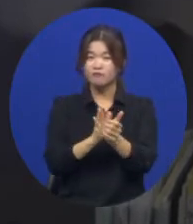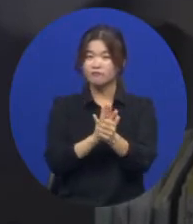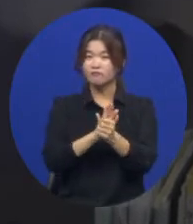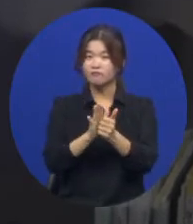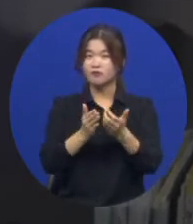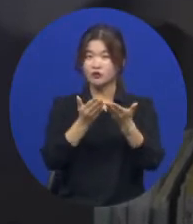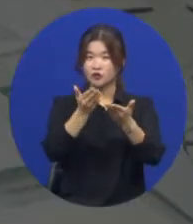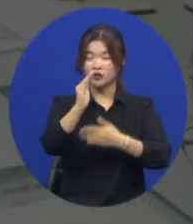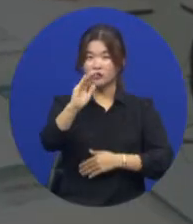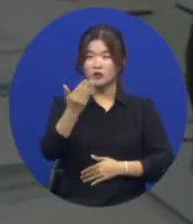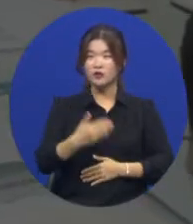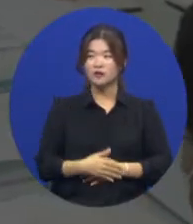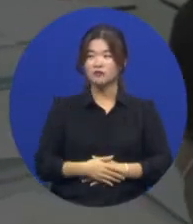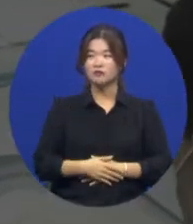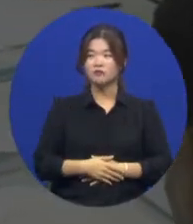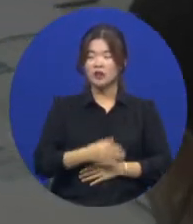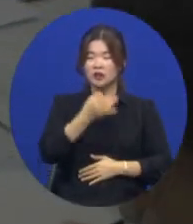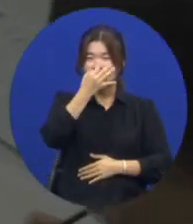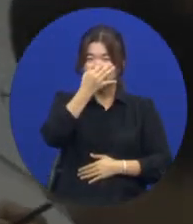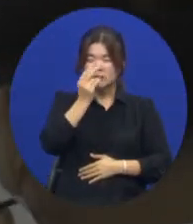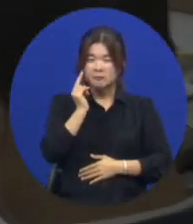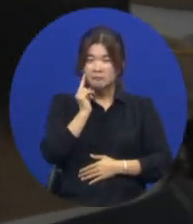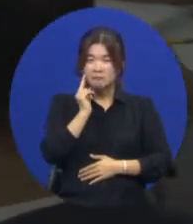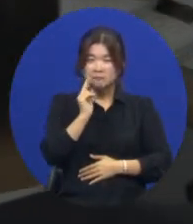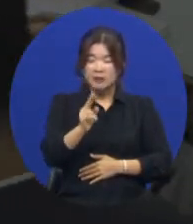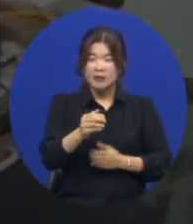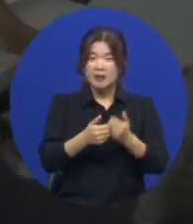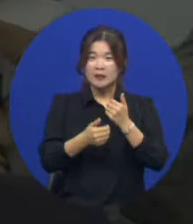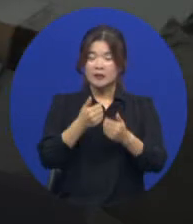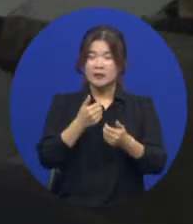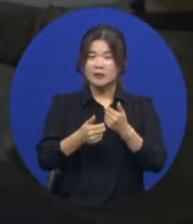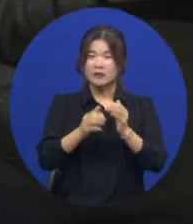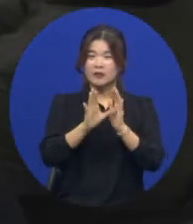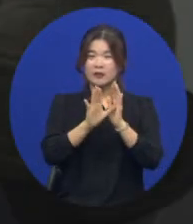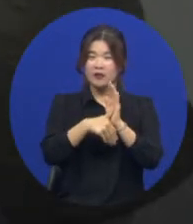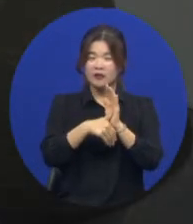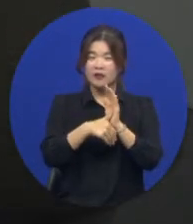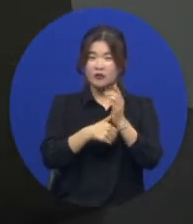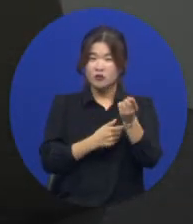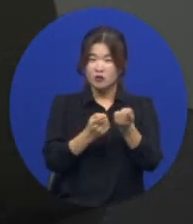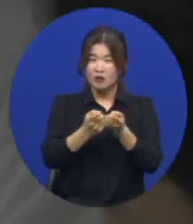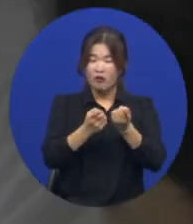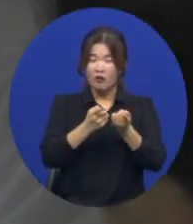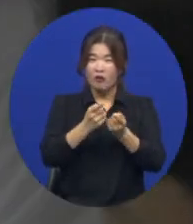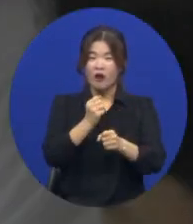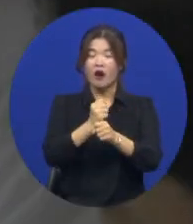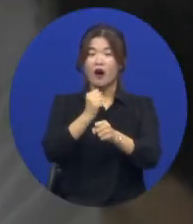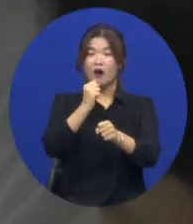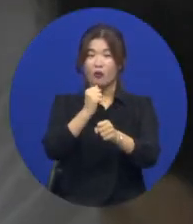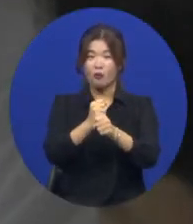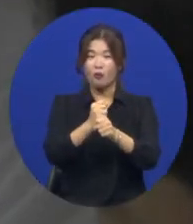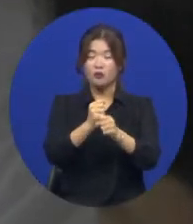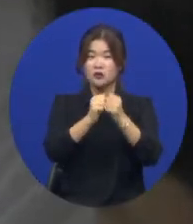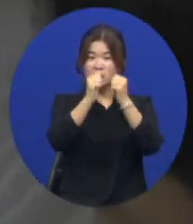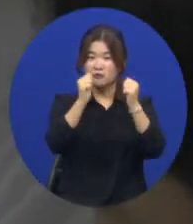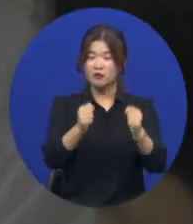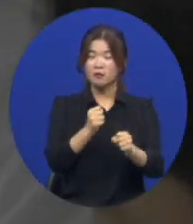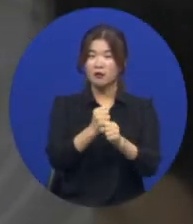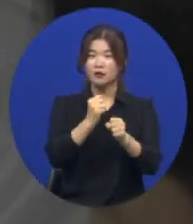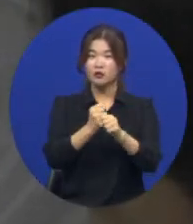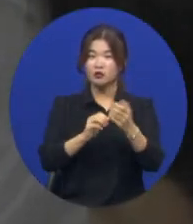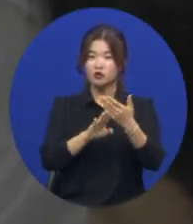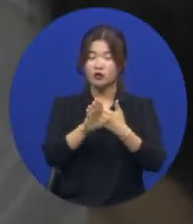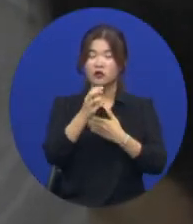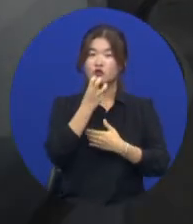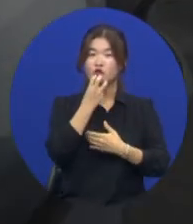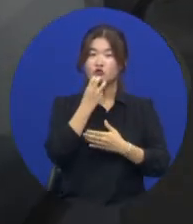겁니다. 심각한 갈등이 불거질 경우에는 신속하게 조정 절차를 진행하는데 시스템 도입 이후